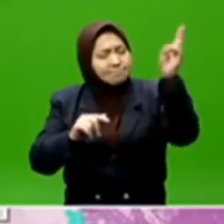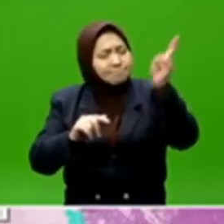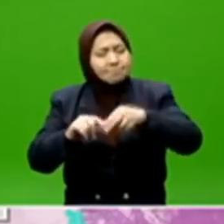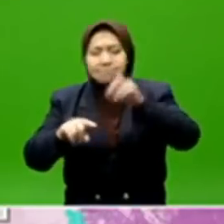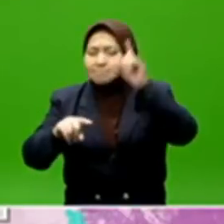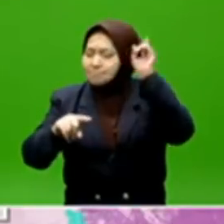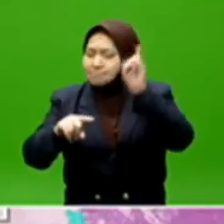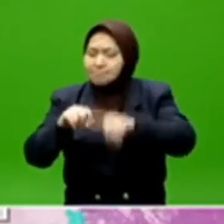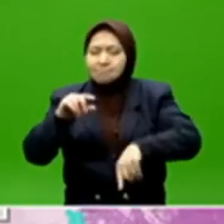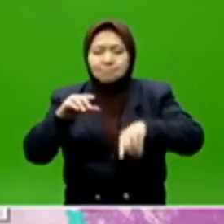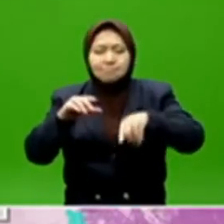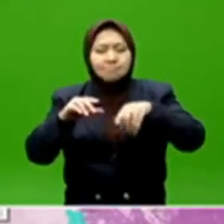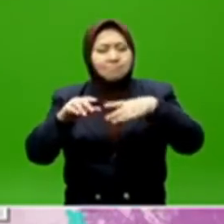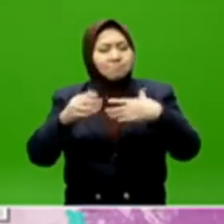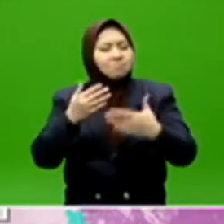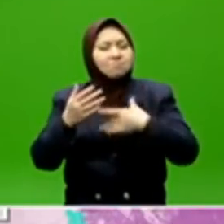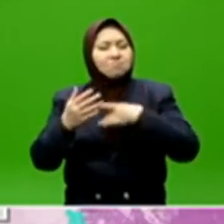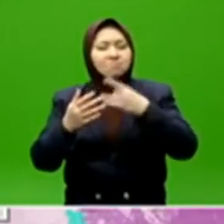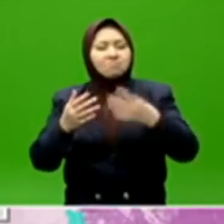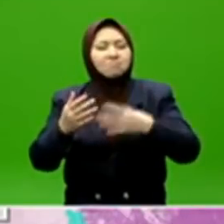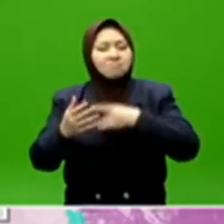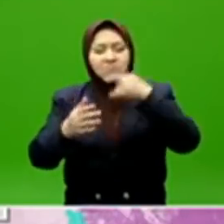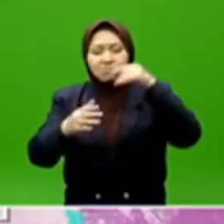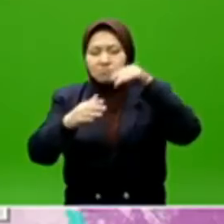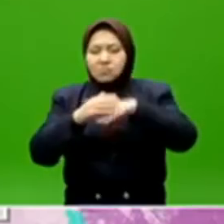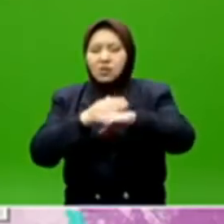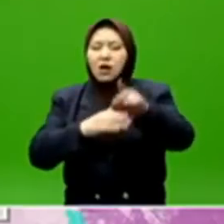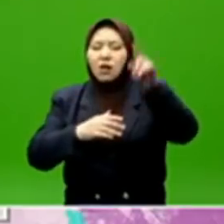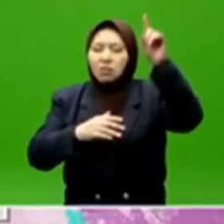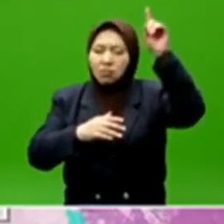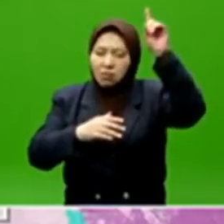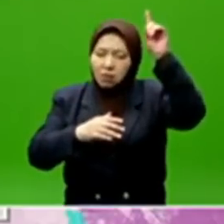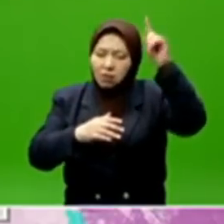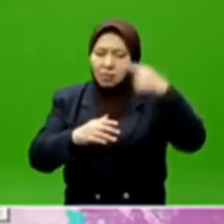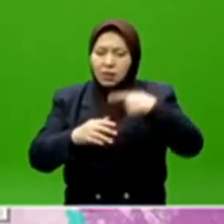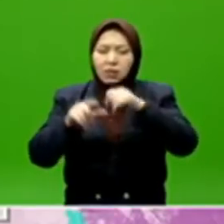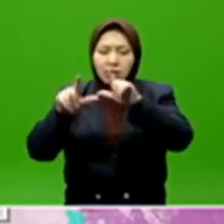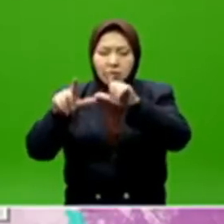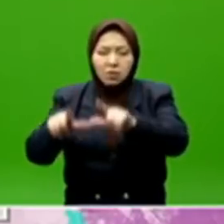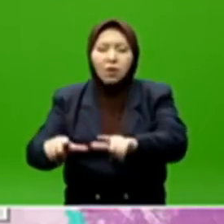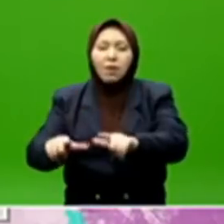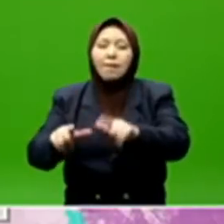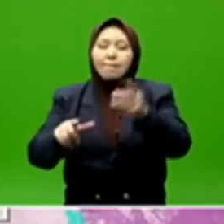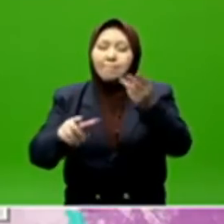عند بيتك المحرم ربنا